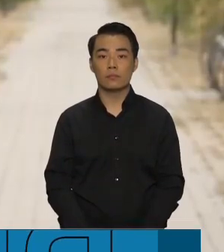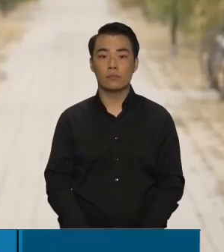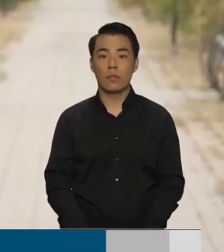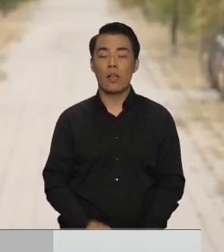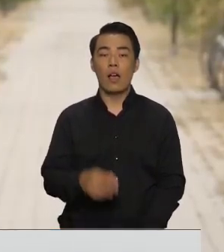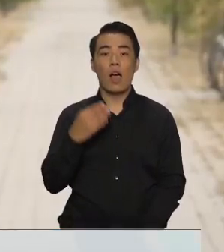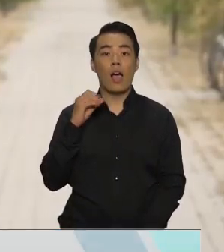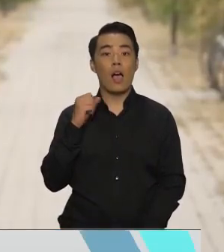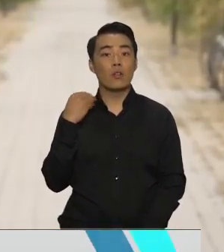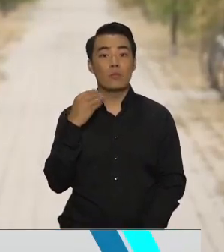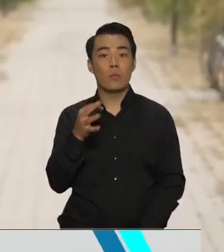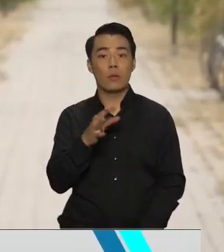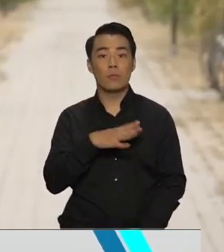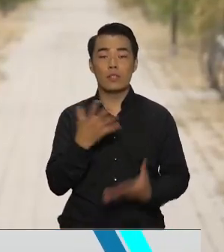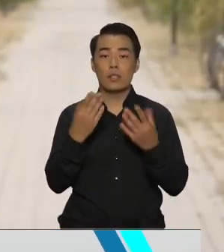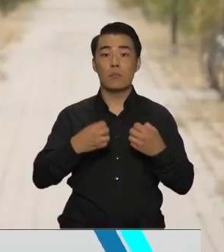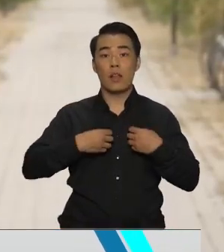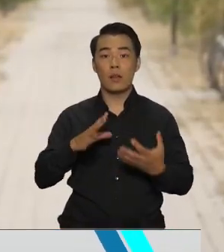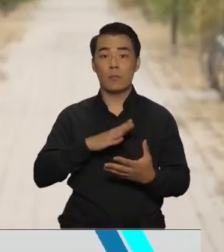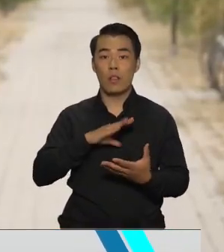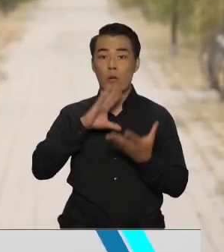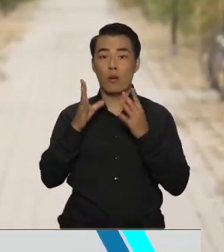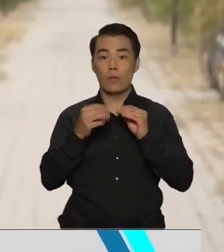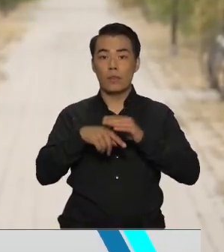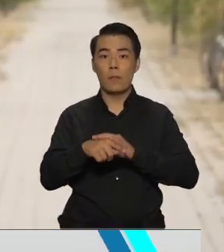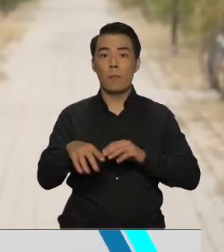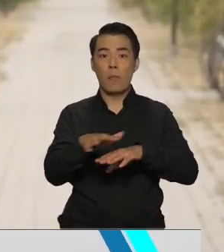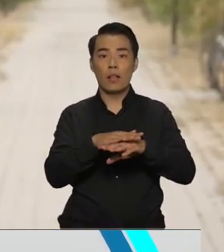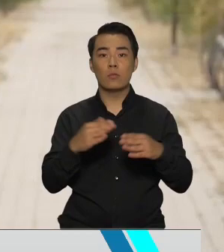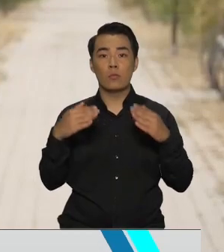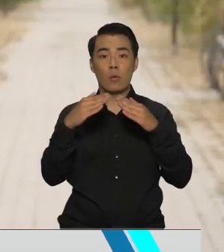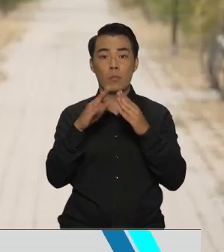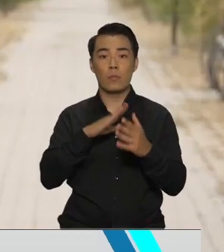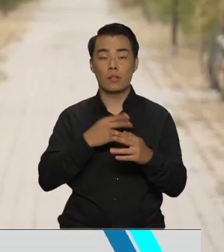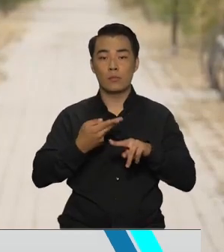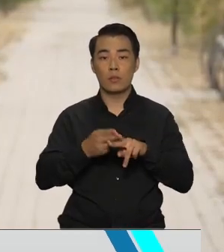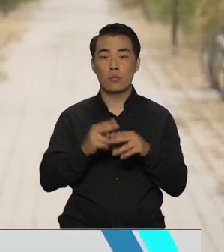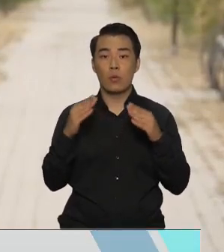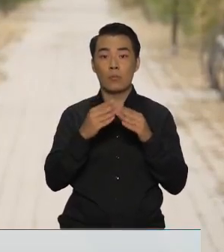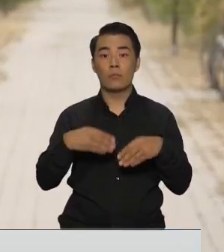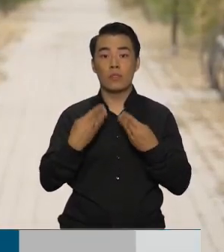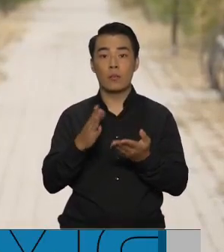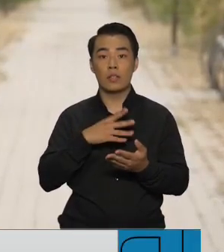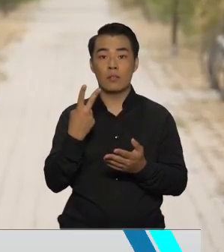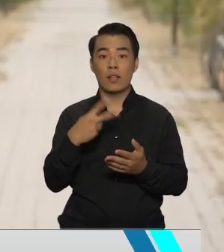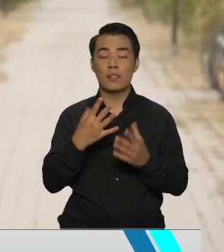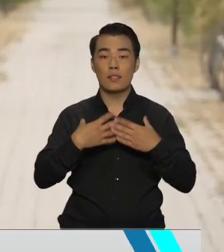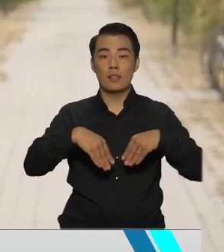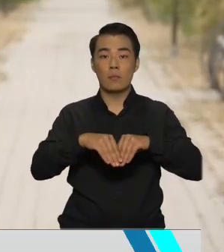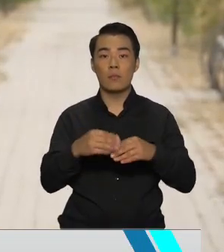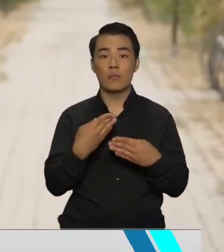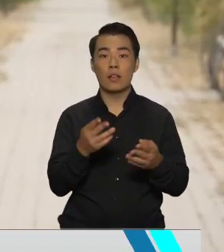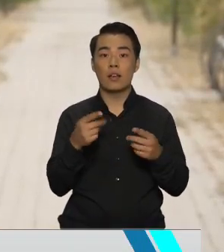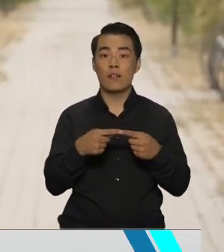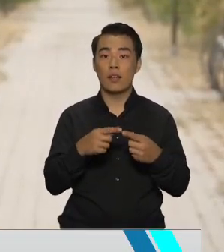В Актюбинской области День Конституции решили отметить массовым новосельем. В селе Батамша 20 семей въехали в благоустроенные